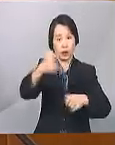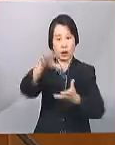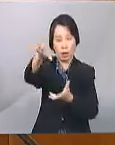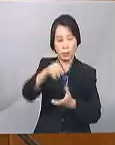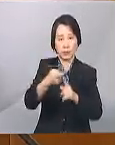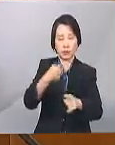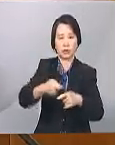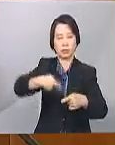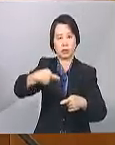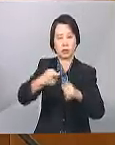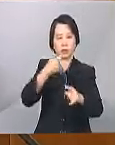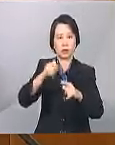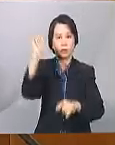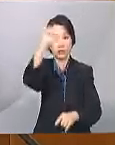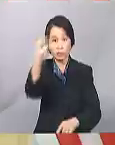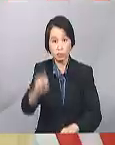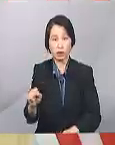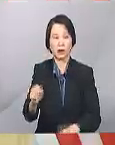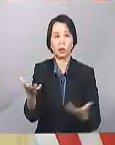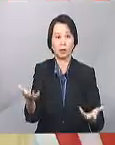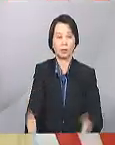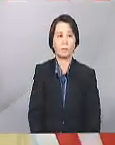dari Pasar Borong Selayang?